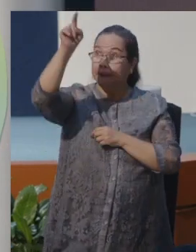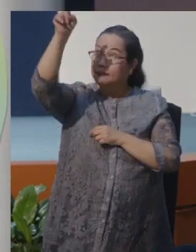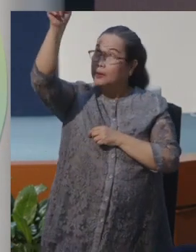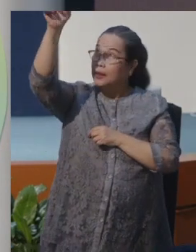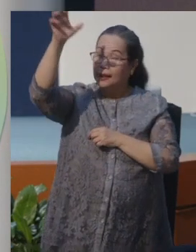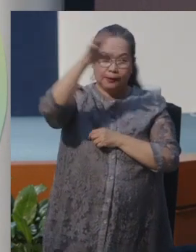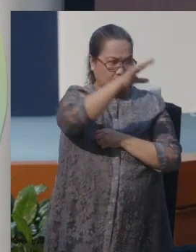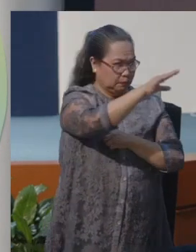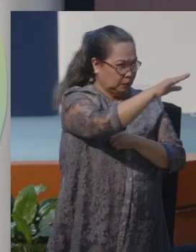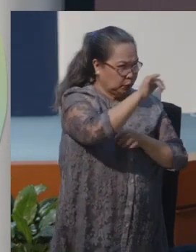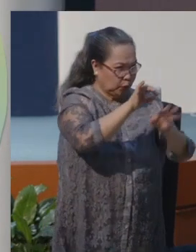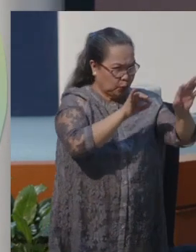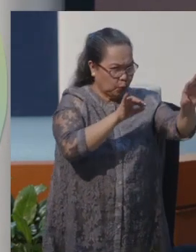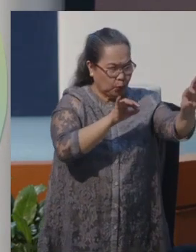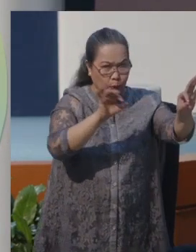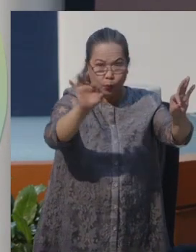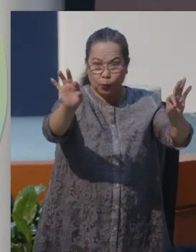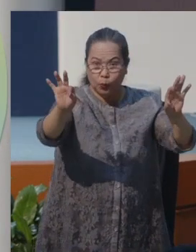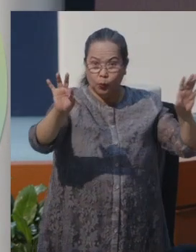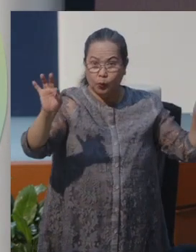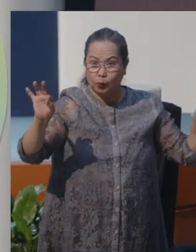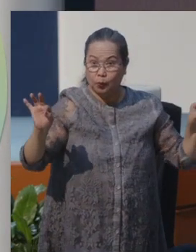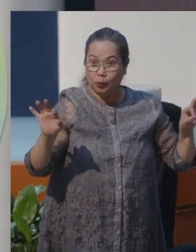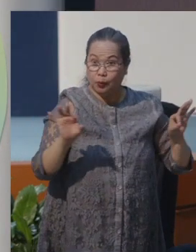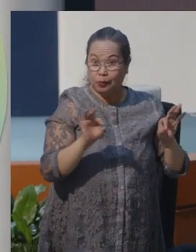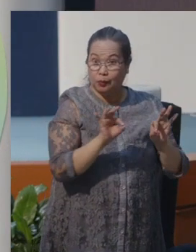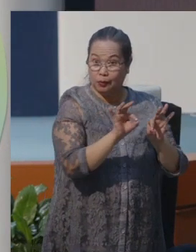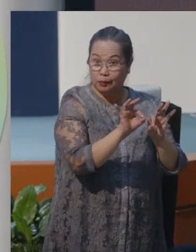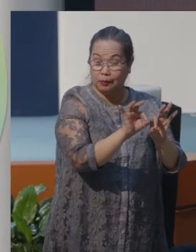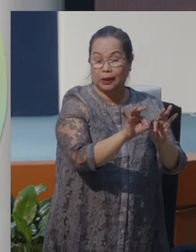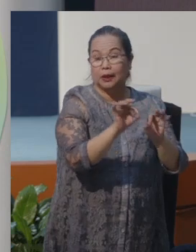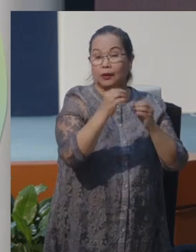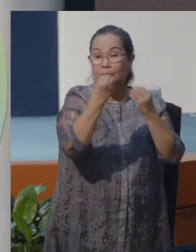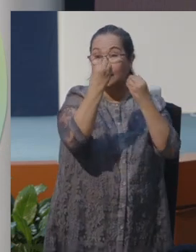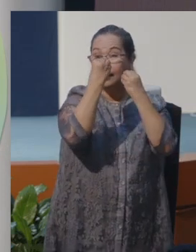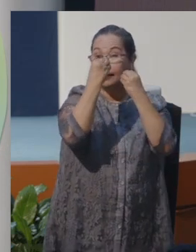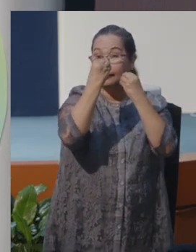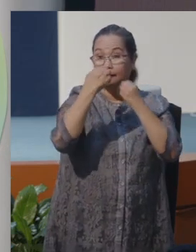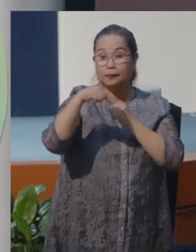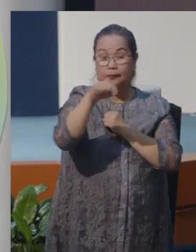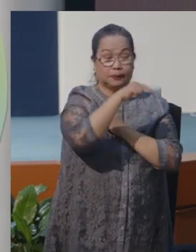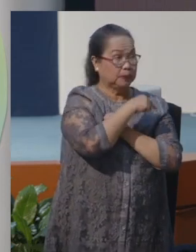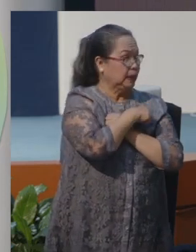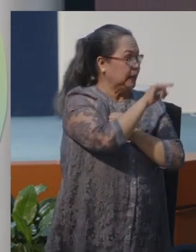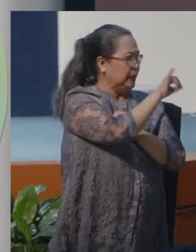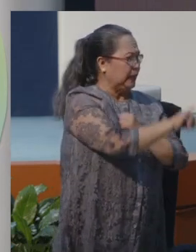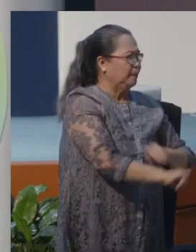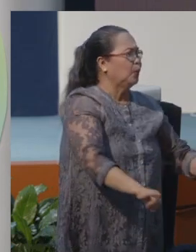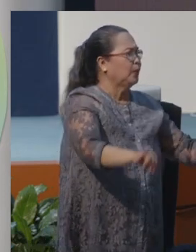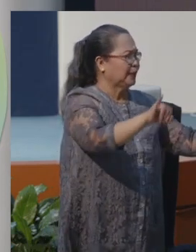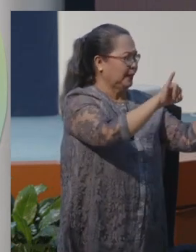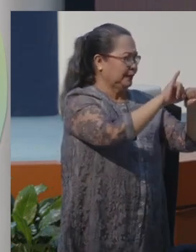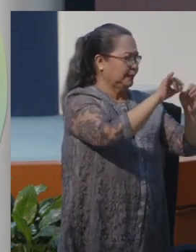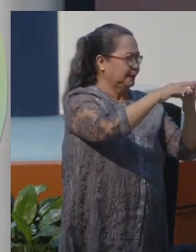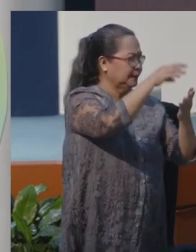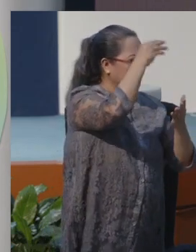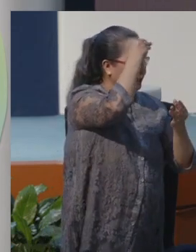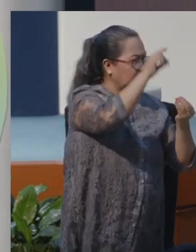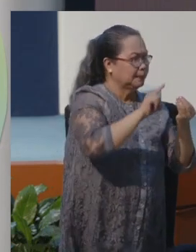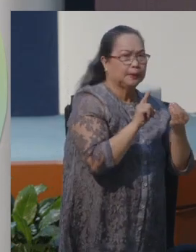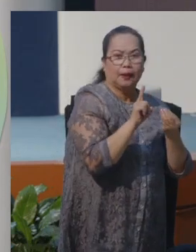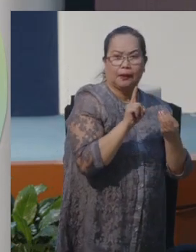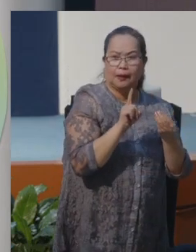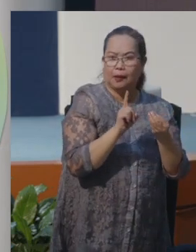ang kanyang mga hinirang na sugo, ay nagtuturo sa atin ng mahalagang leksyon tungkol